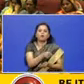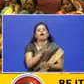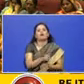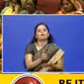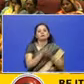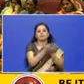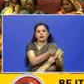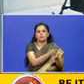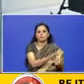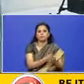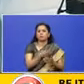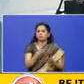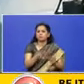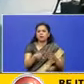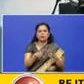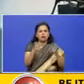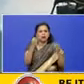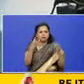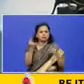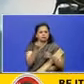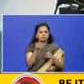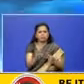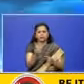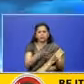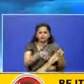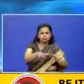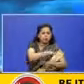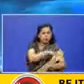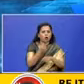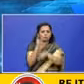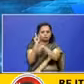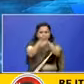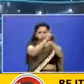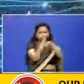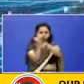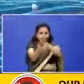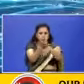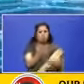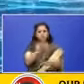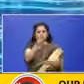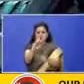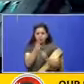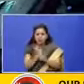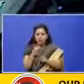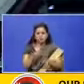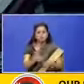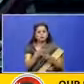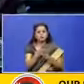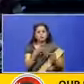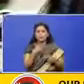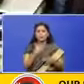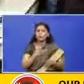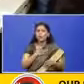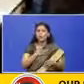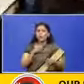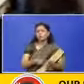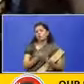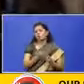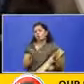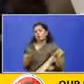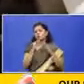इलेक्ट्रिक मोबिलिटी हो, ड्रोन टेक्नोलॉजी हो, 5G हो, हमारे बहुत सारे